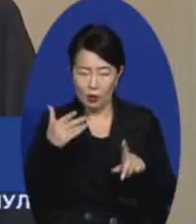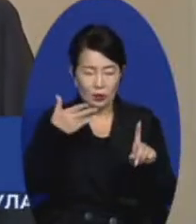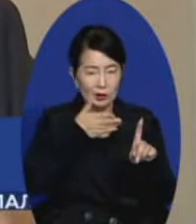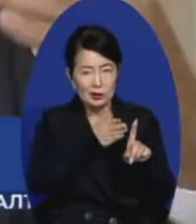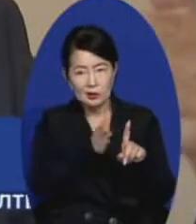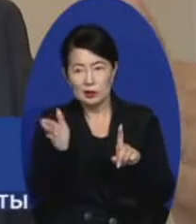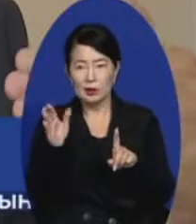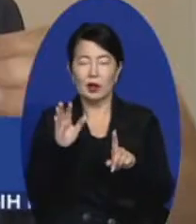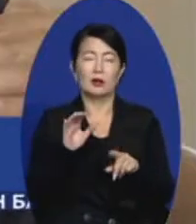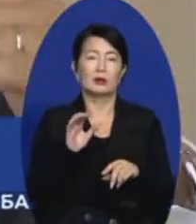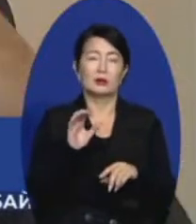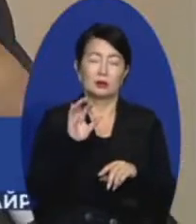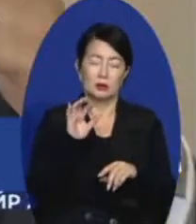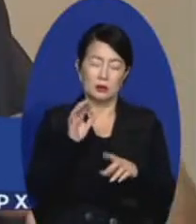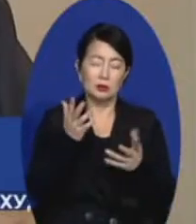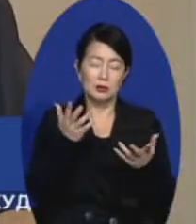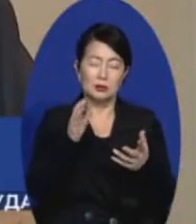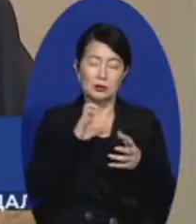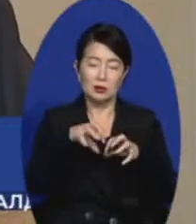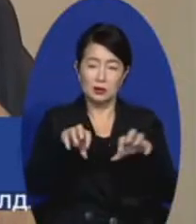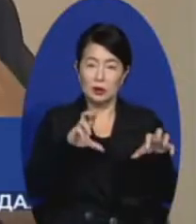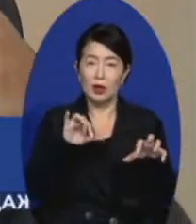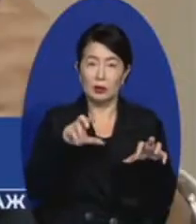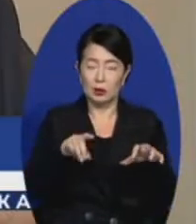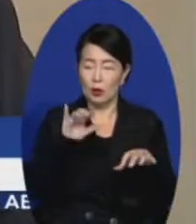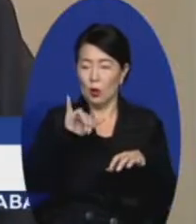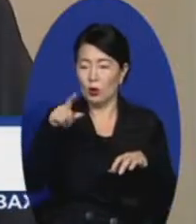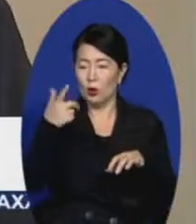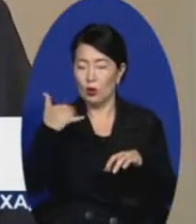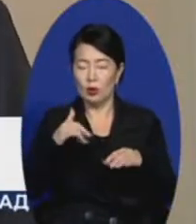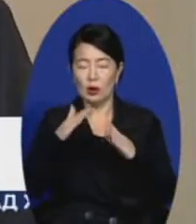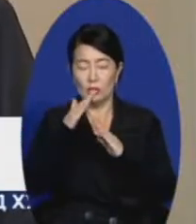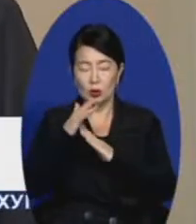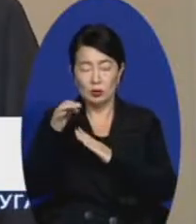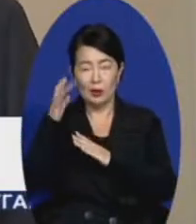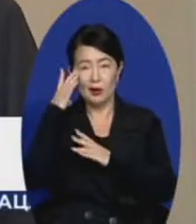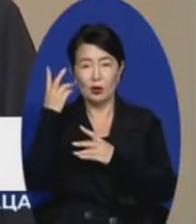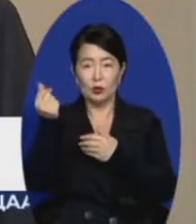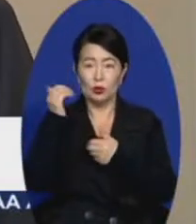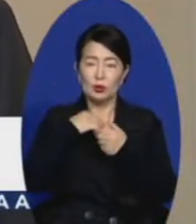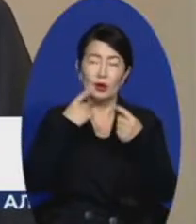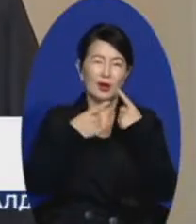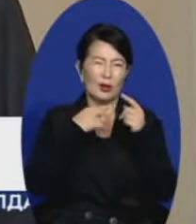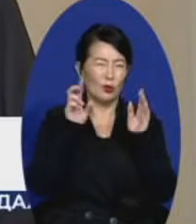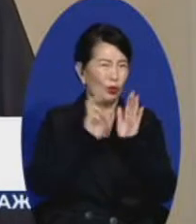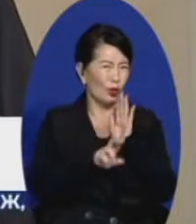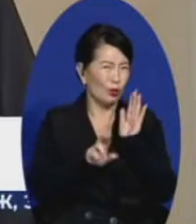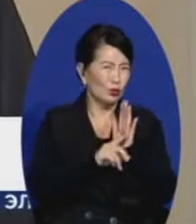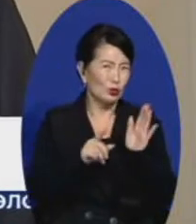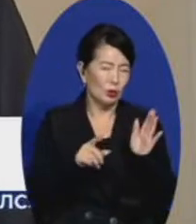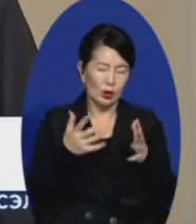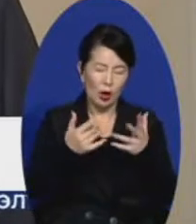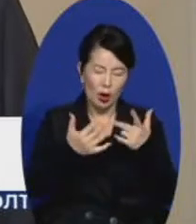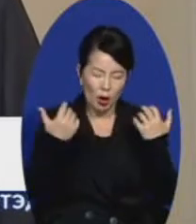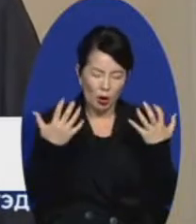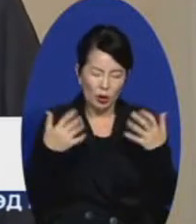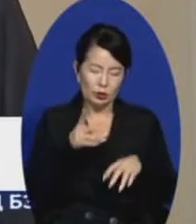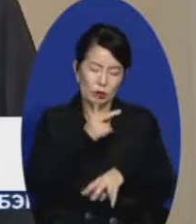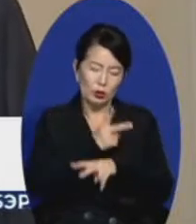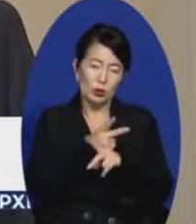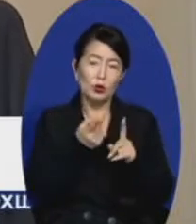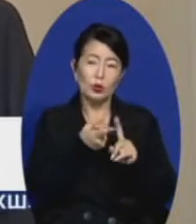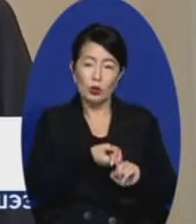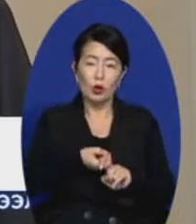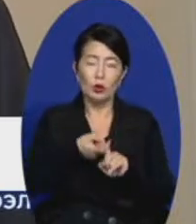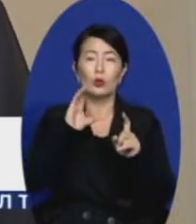салбар. Нуулуурхай зогсчих юм бол үндсэндээ Монголын эдийн засгийн гадаад хөрөнгө оруулалт тухай бид ярих боломжгүй болно гэсэн. Маш олон хуулийн уялдаа холбоос